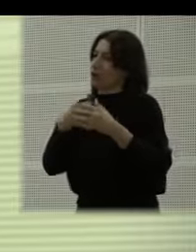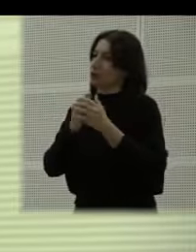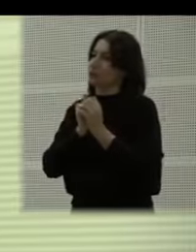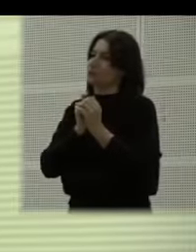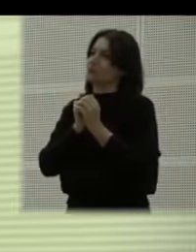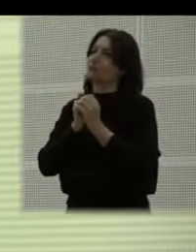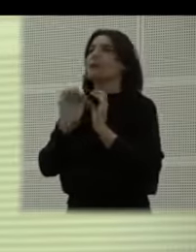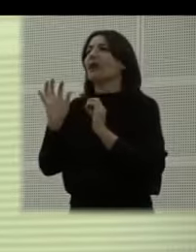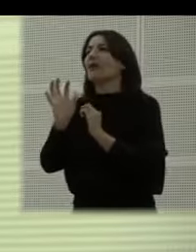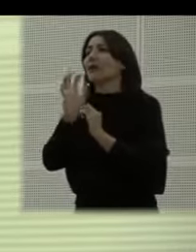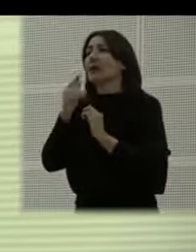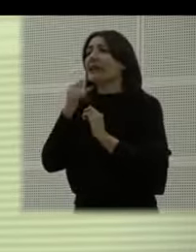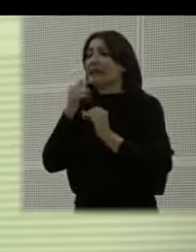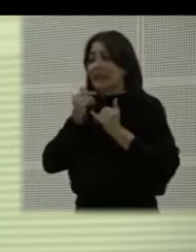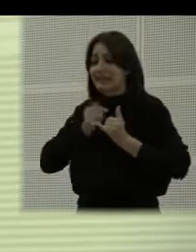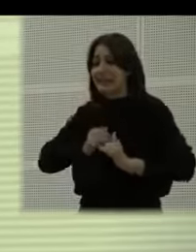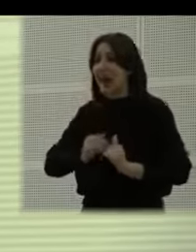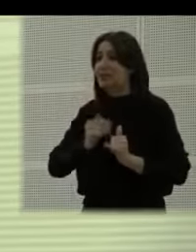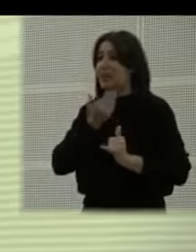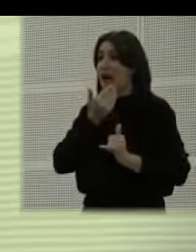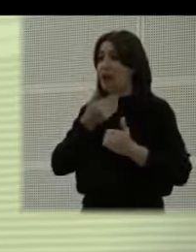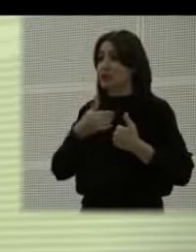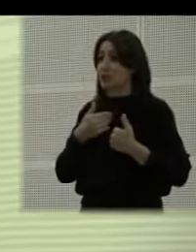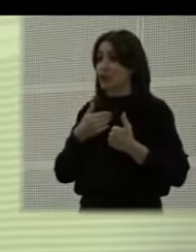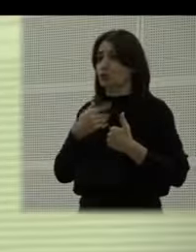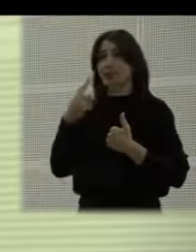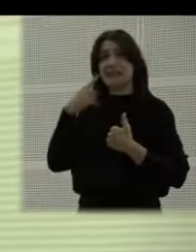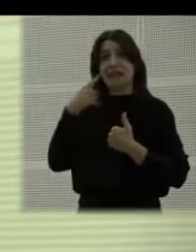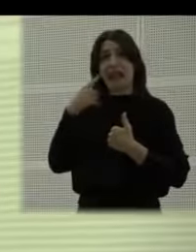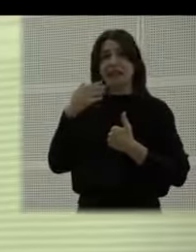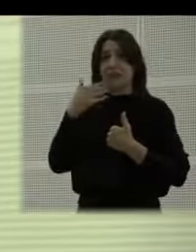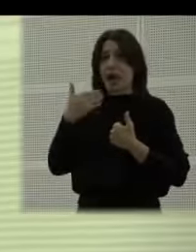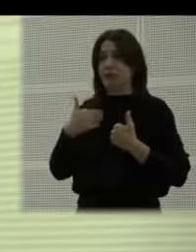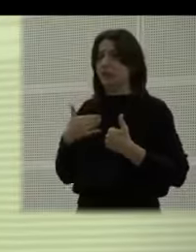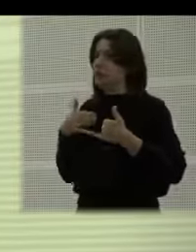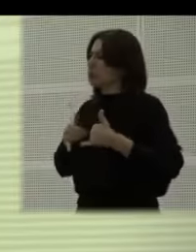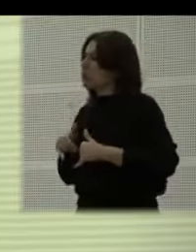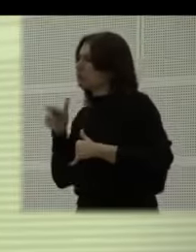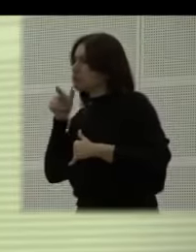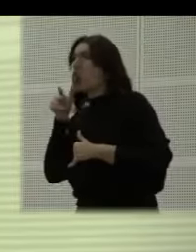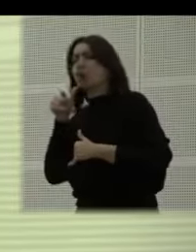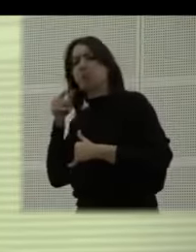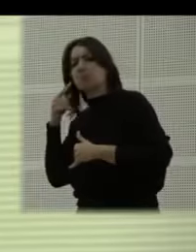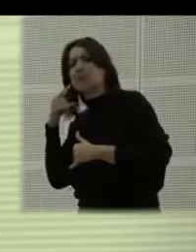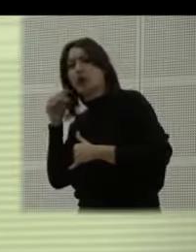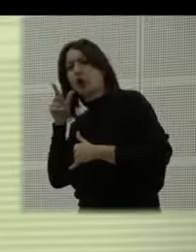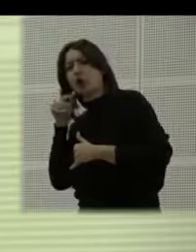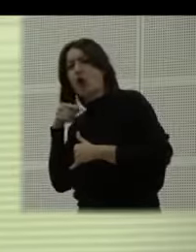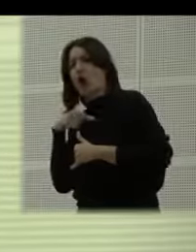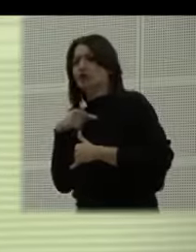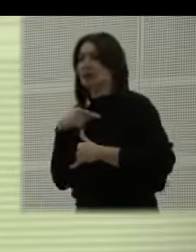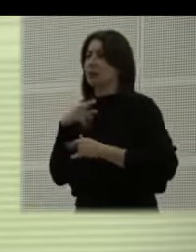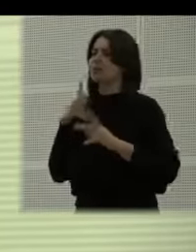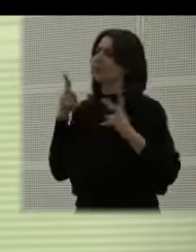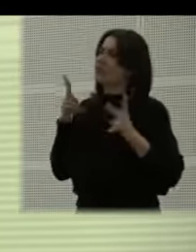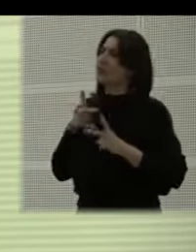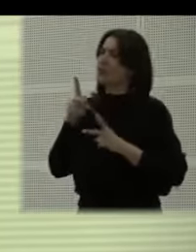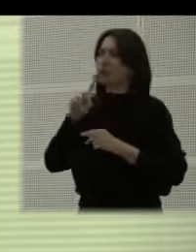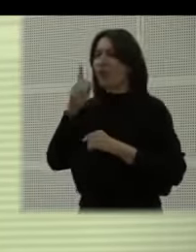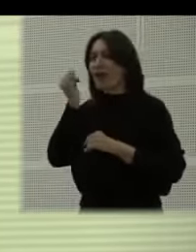per chi nasce maschio si sente maschio, per chi nasce donna e si sente donna, a volte non è facile